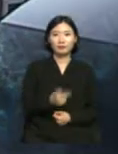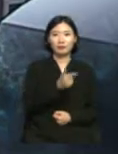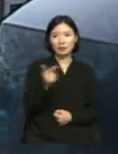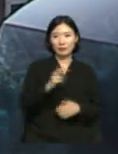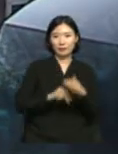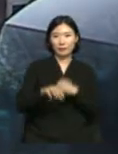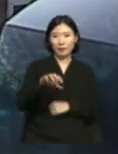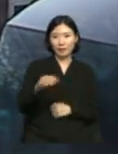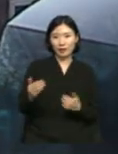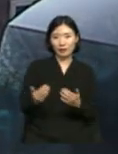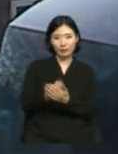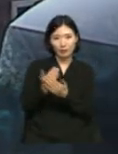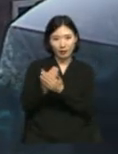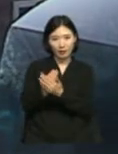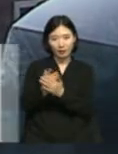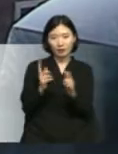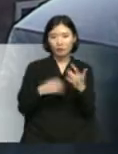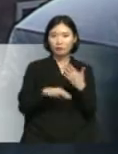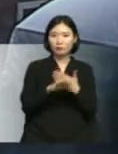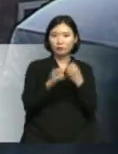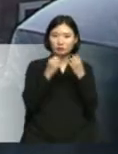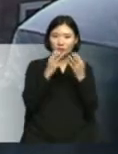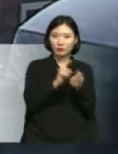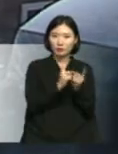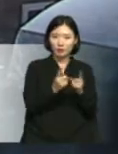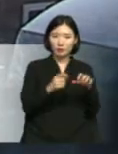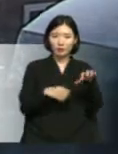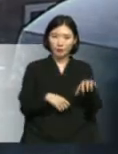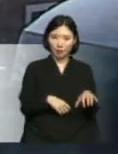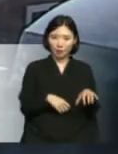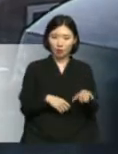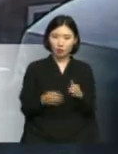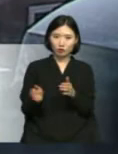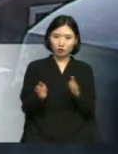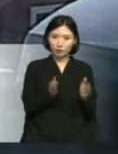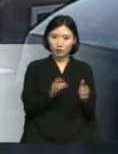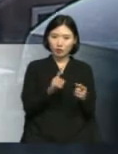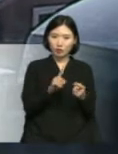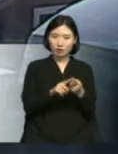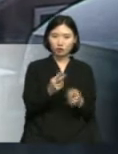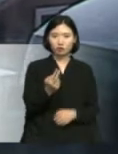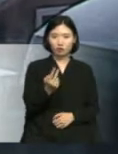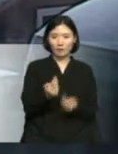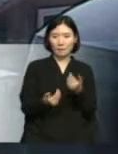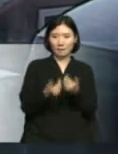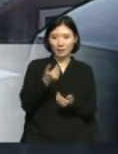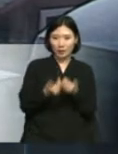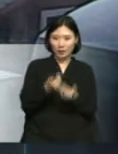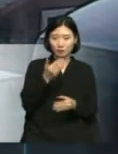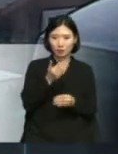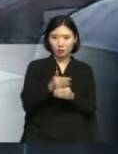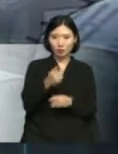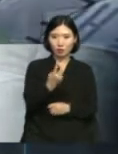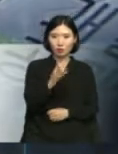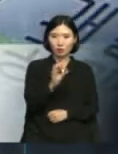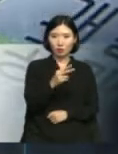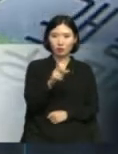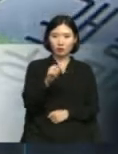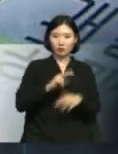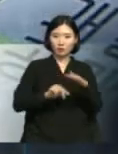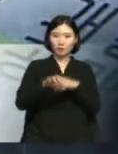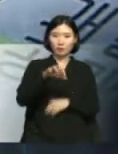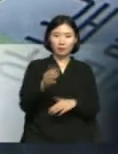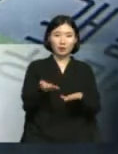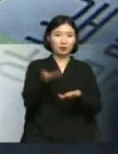대규모 역세권 개발이냐 아니면 새로운 대안 공간 마련이냐를 두고 갈등이 이어지고 있는 경의선 공덕역 지상부 구간